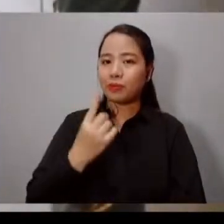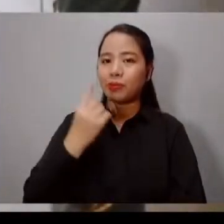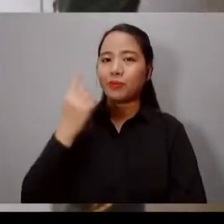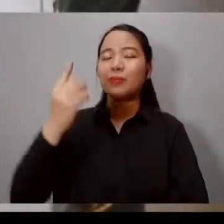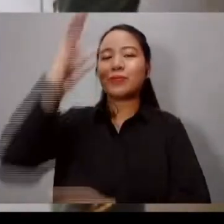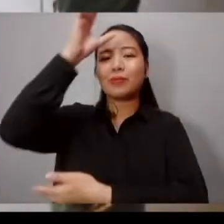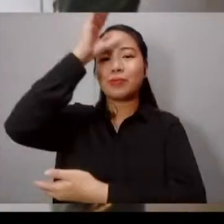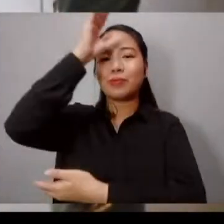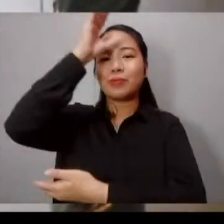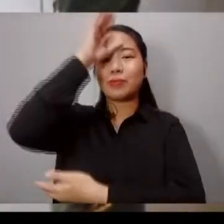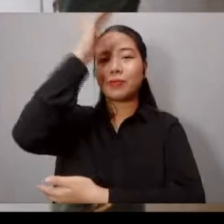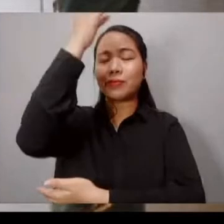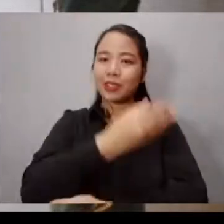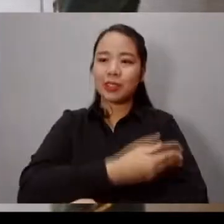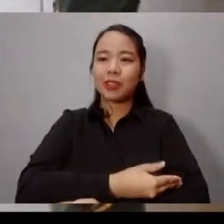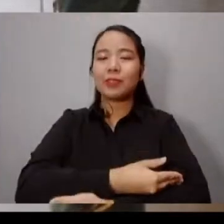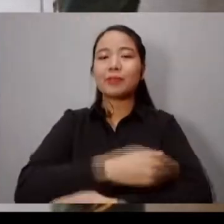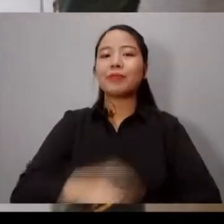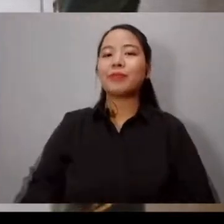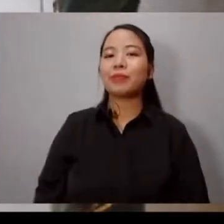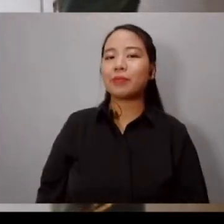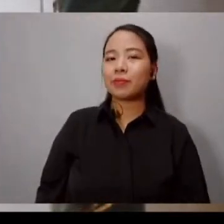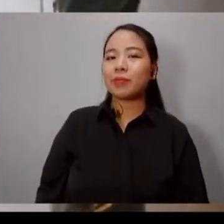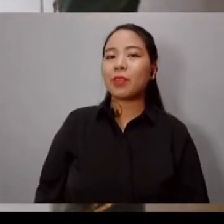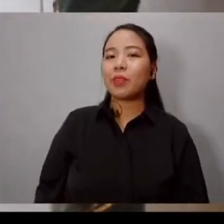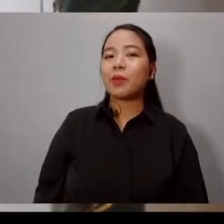Buktong na anak,